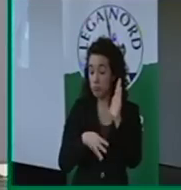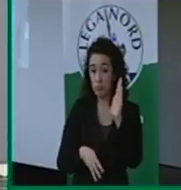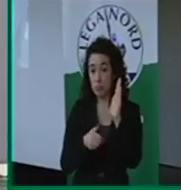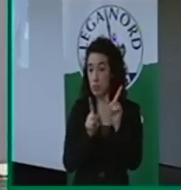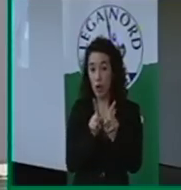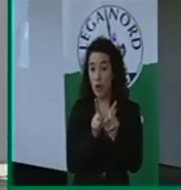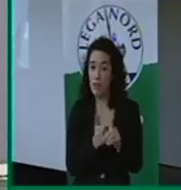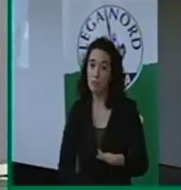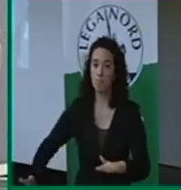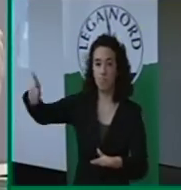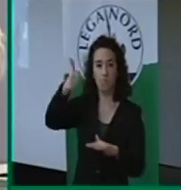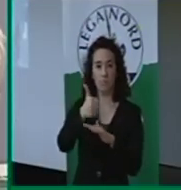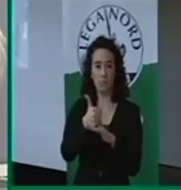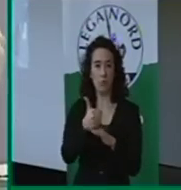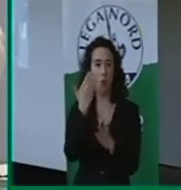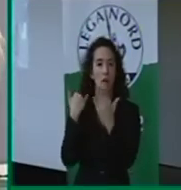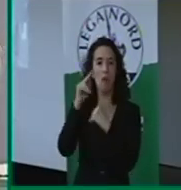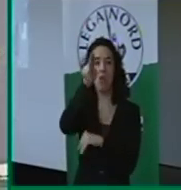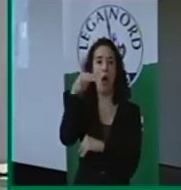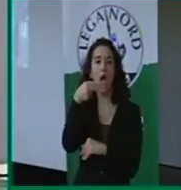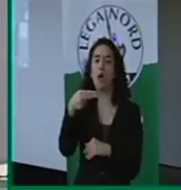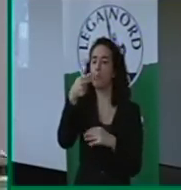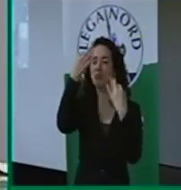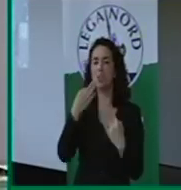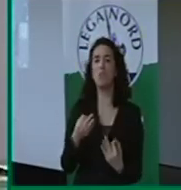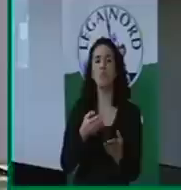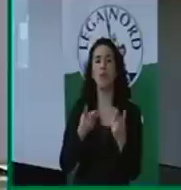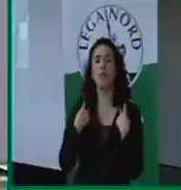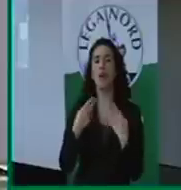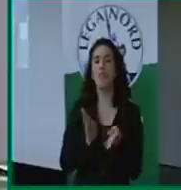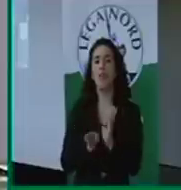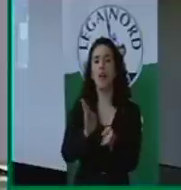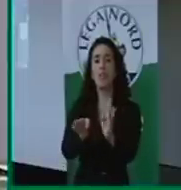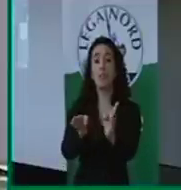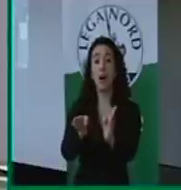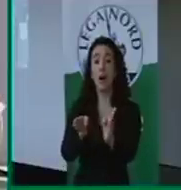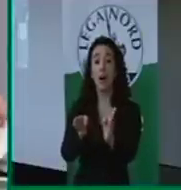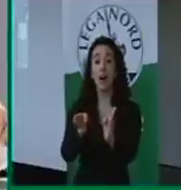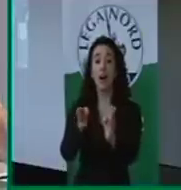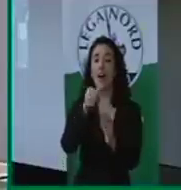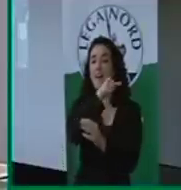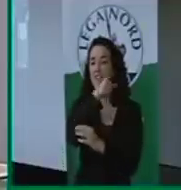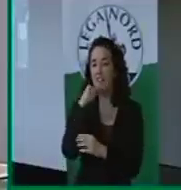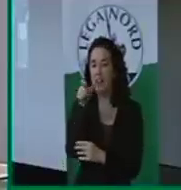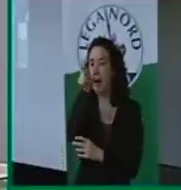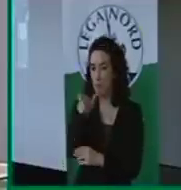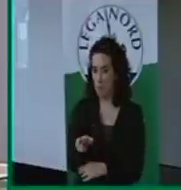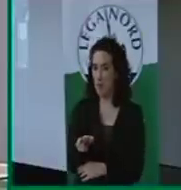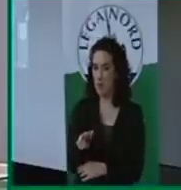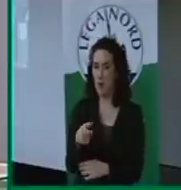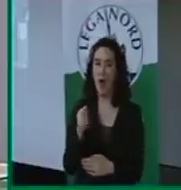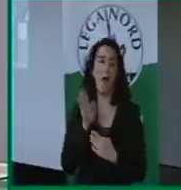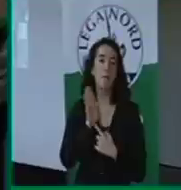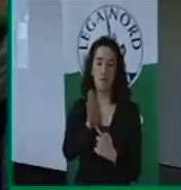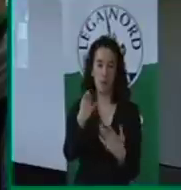totem intoccabile sacrale E allora l'eretico ce l'abbiamo qua oggi eh ve lo presento subito con ve lo presento